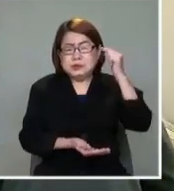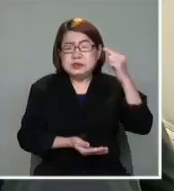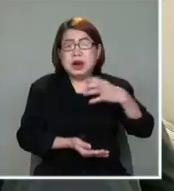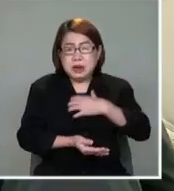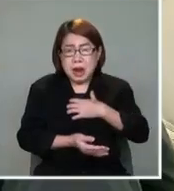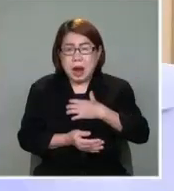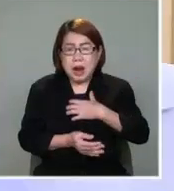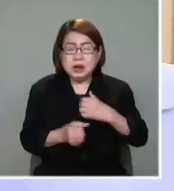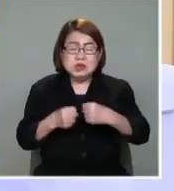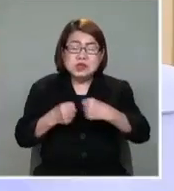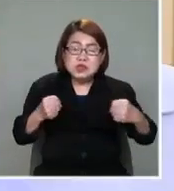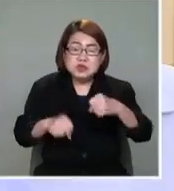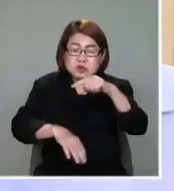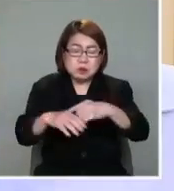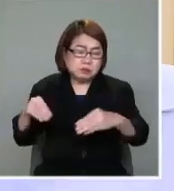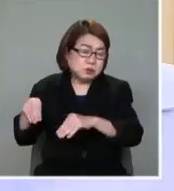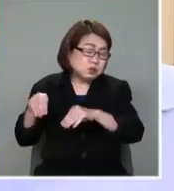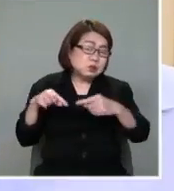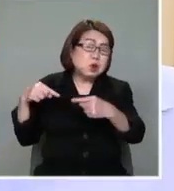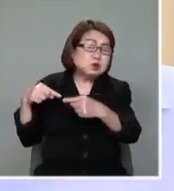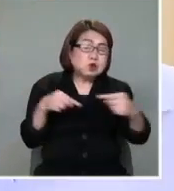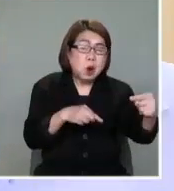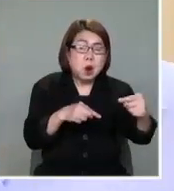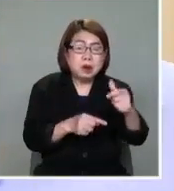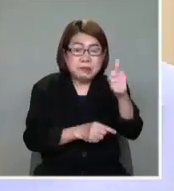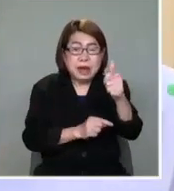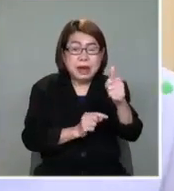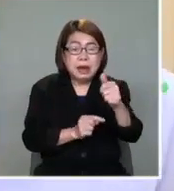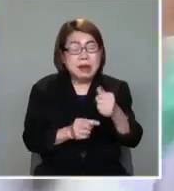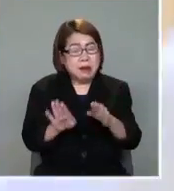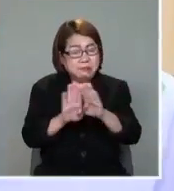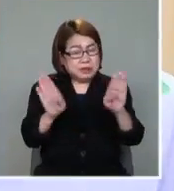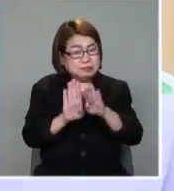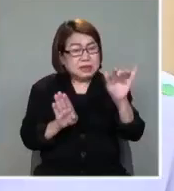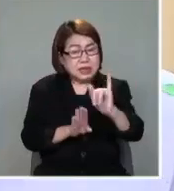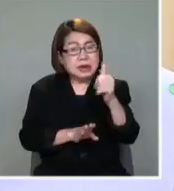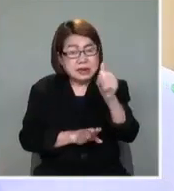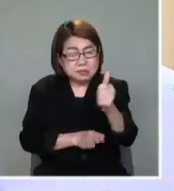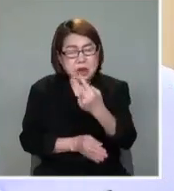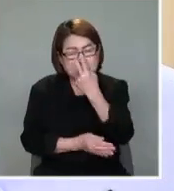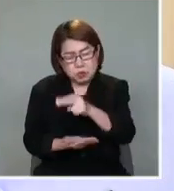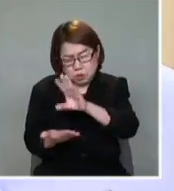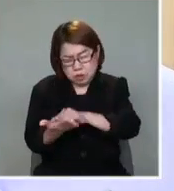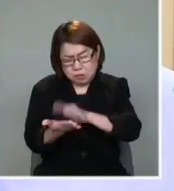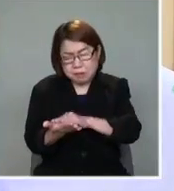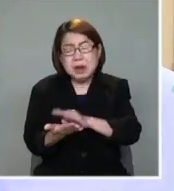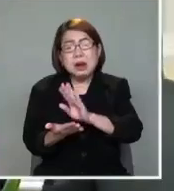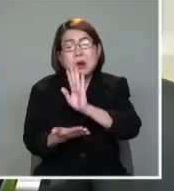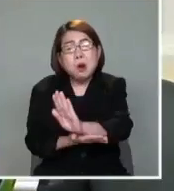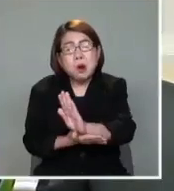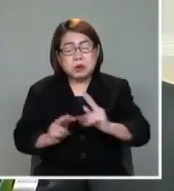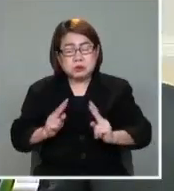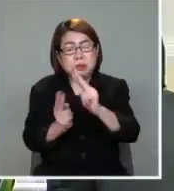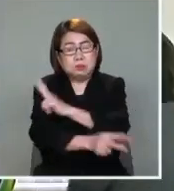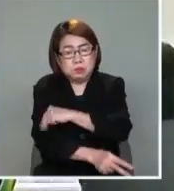กเฉินไปหรือไม่นะคะอย่างที่เรียนไปค่ะจะดูข้อมูลทั้งจากฝากของสาธารณสุขเศรษฐกิจแล้วก็สังคมด้วยนะคะเพื่อที่จะพิ